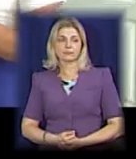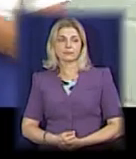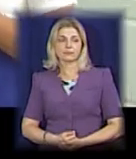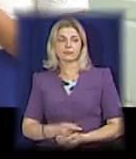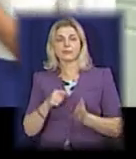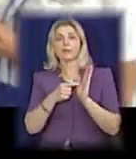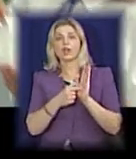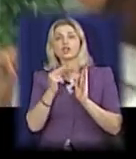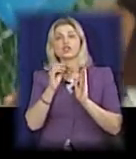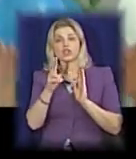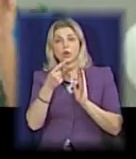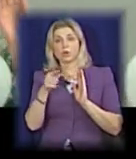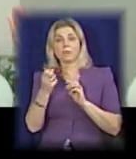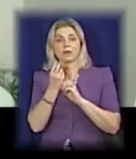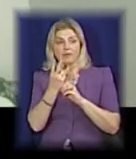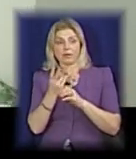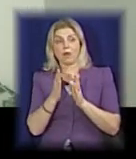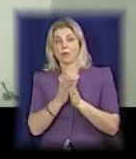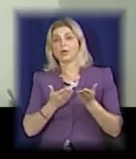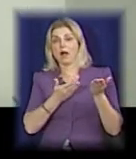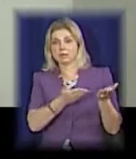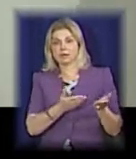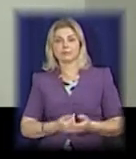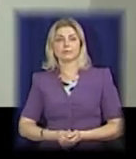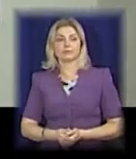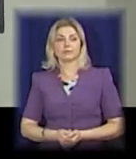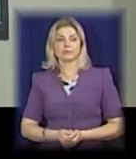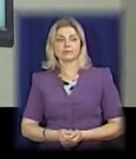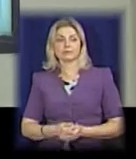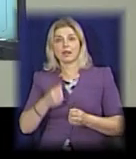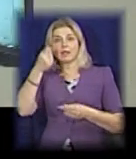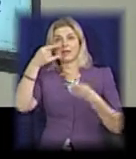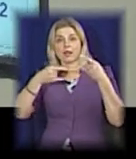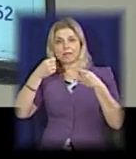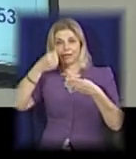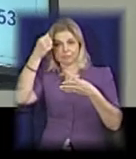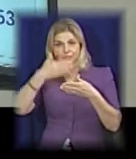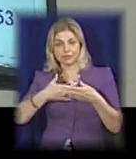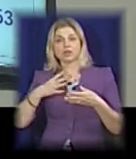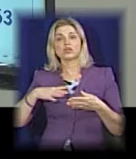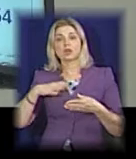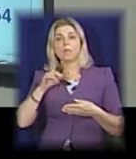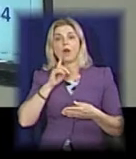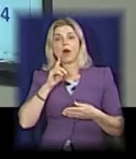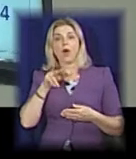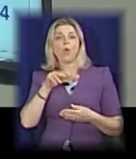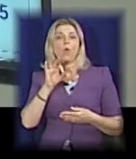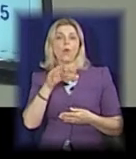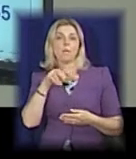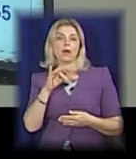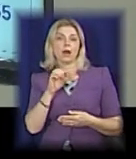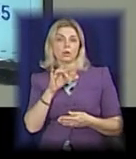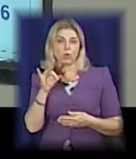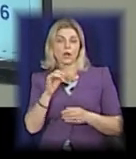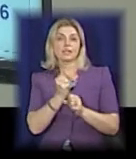Чек номер 12. Так, будь ласка, зараз з'явиться. І чекаємо, поки оператор